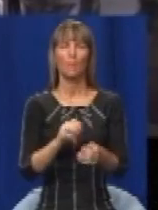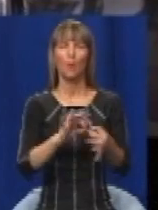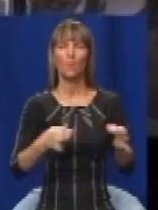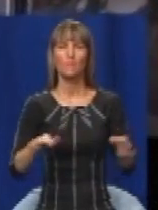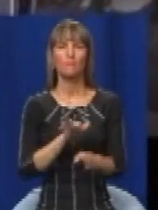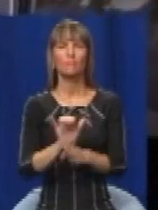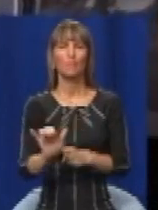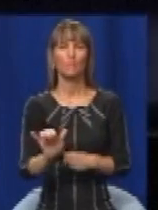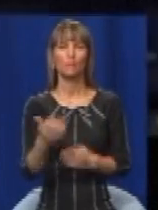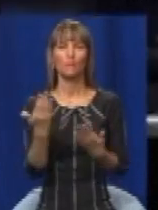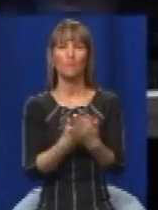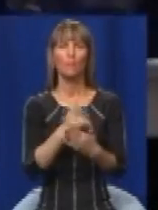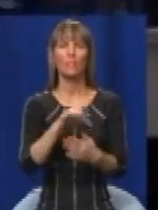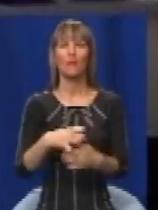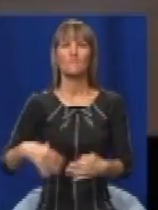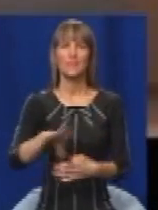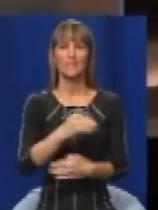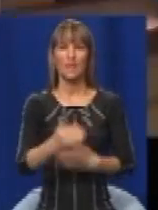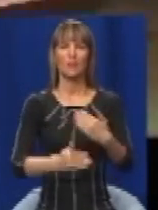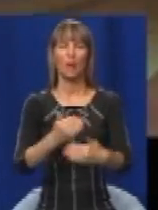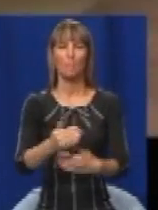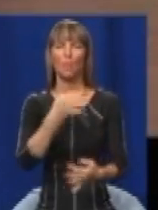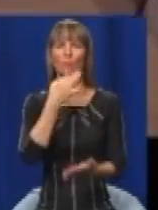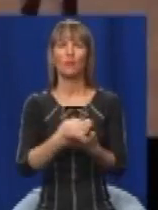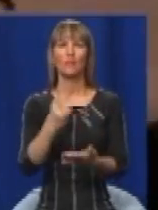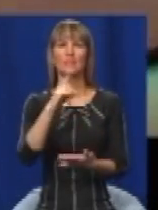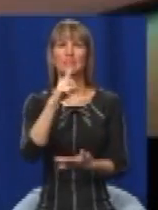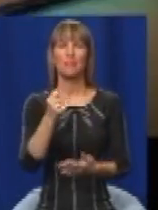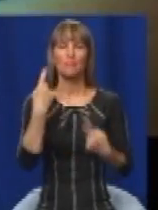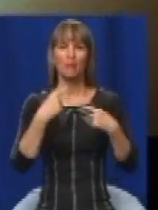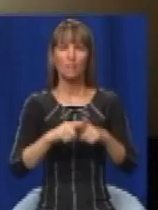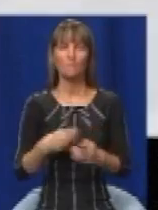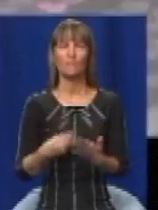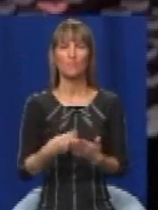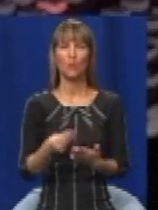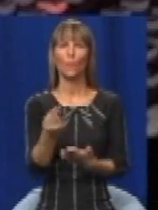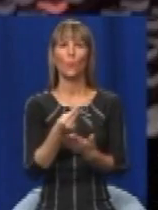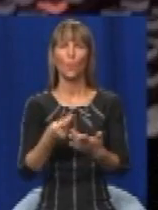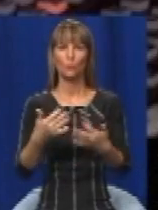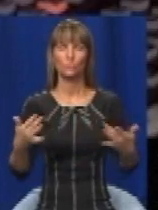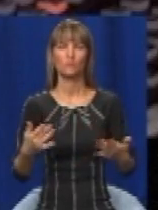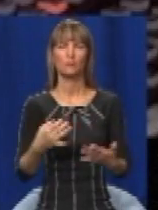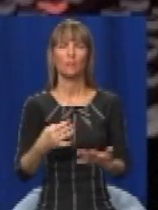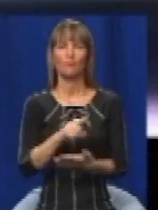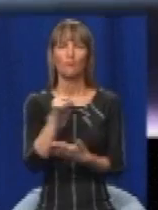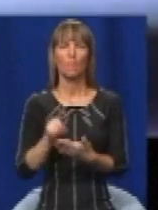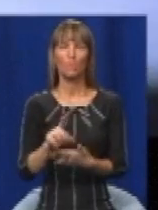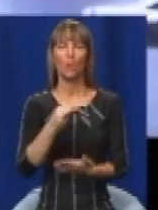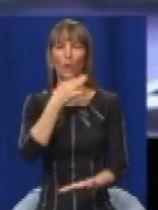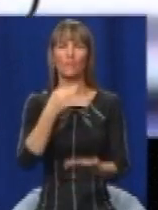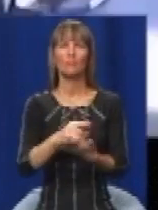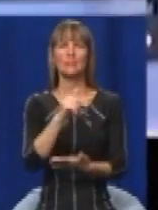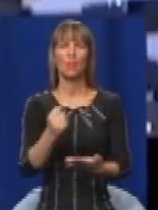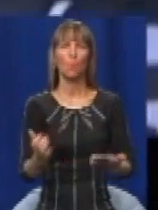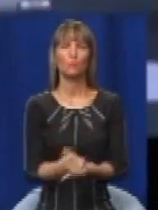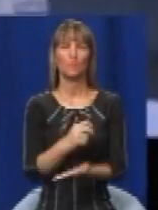на всіх його етапах. Він відповідає за технічні, фінансові та художні питання і несе відповідальність за успіх